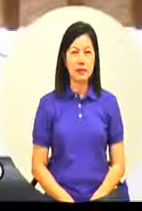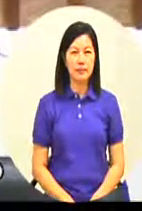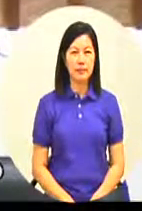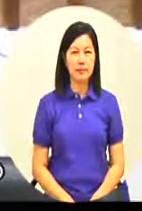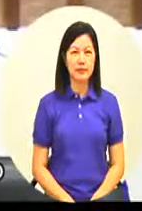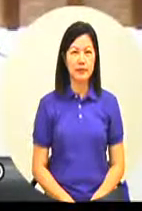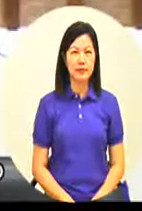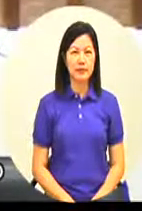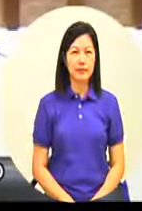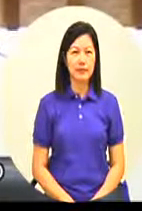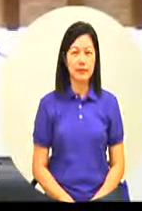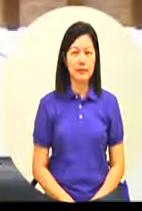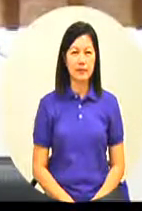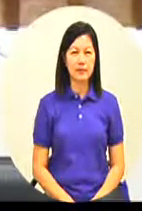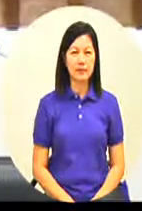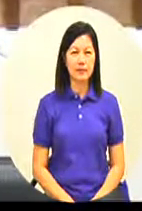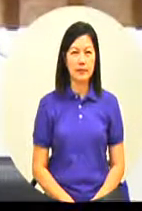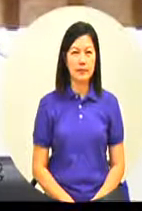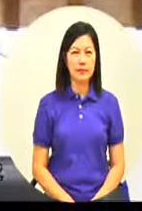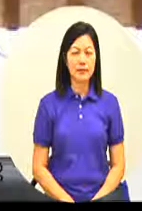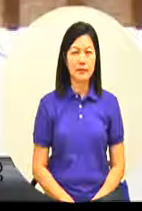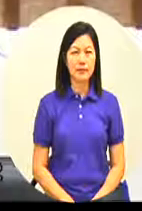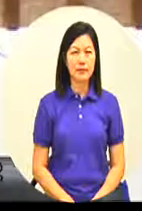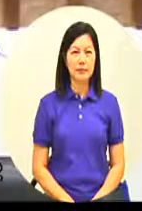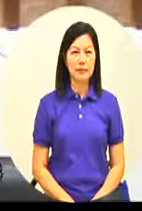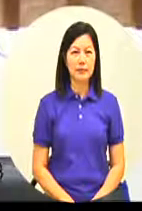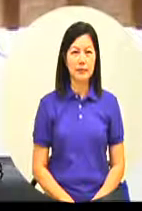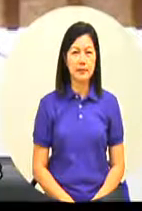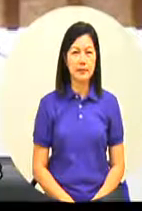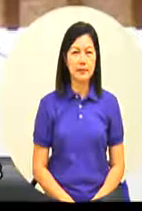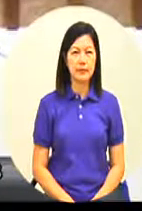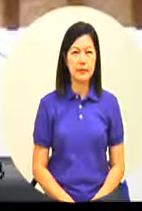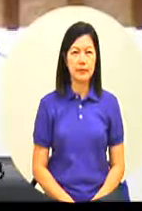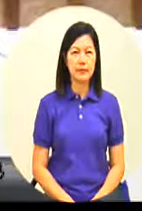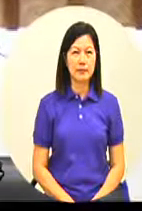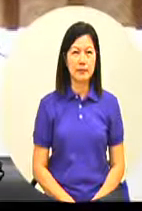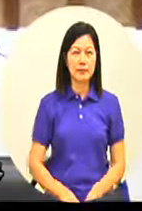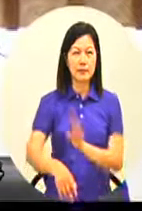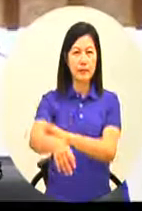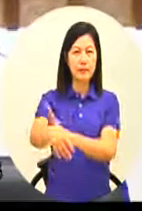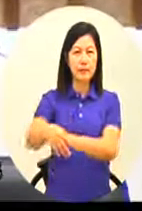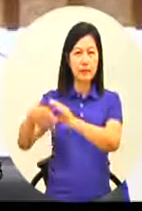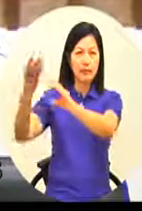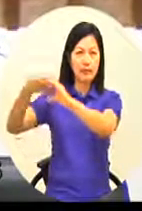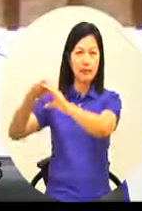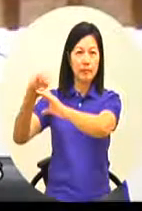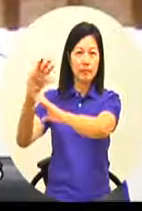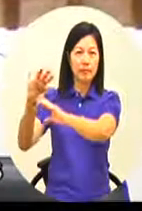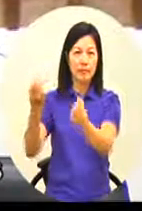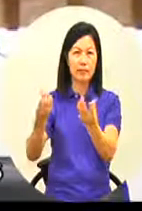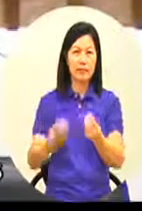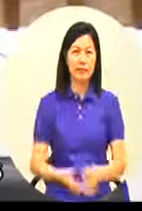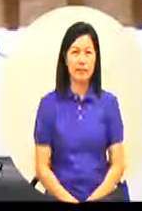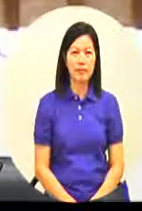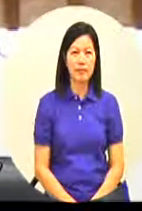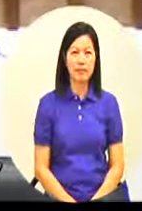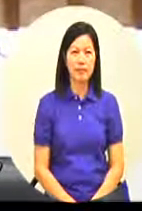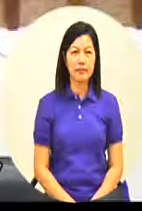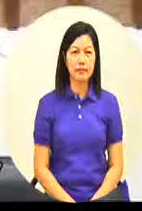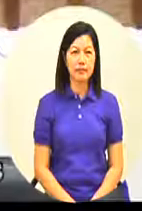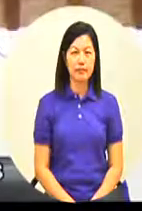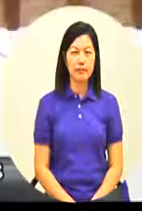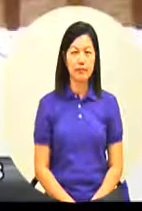们的议事那个录音室那个没有显示出来。好，所以